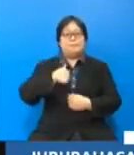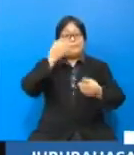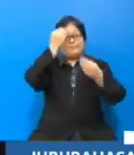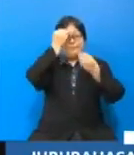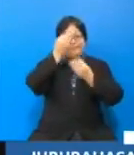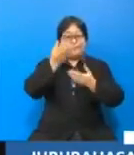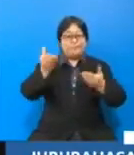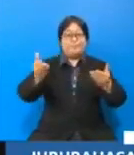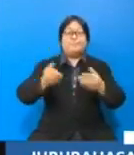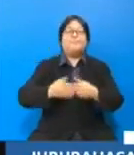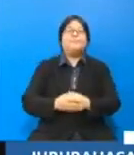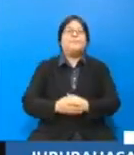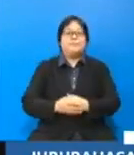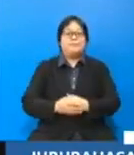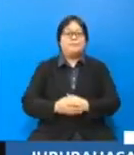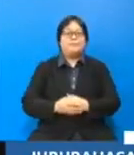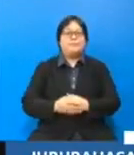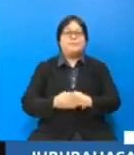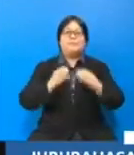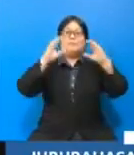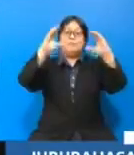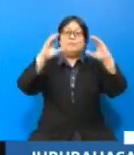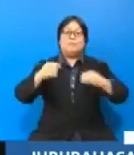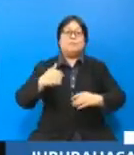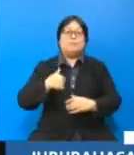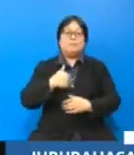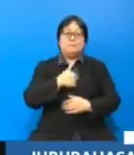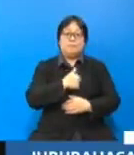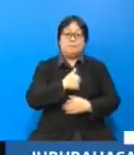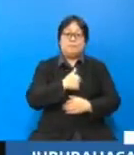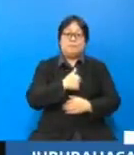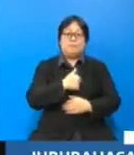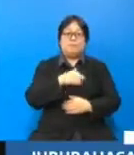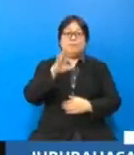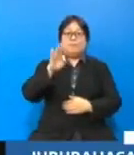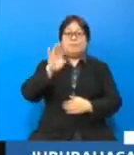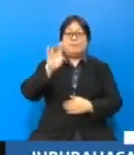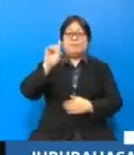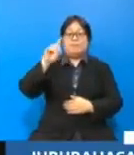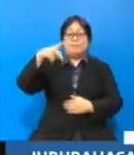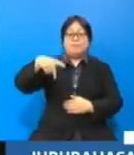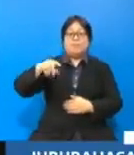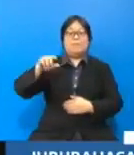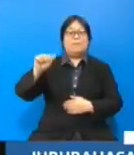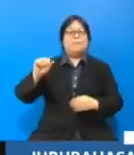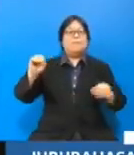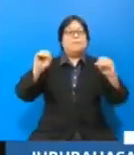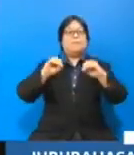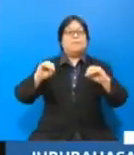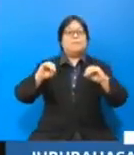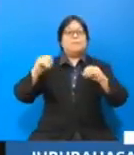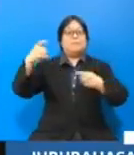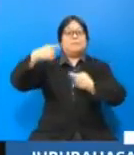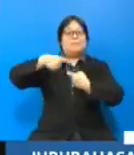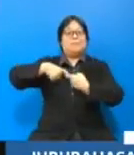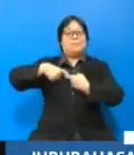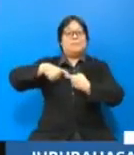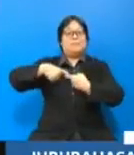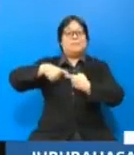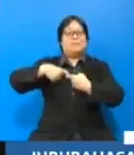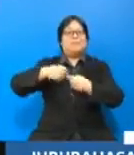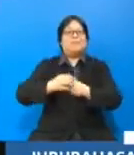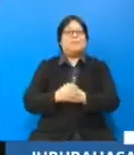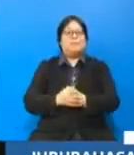nyatakan di sini bahawa pendekatan kita dengan FPDA tidak ada kaitan langsung